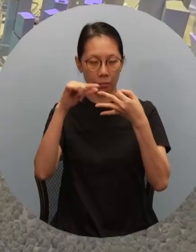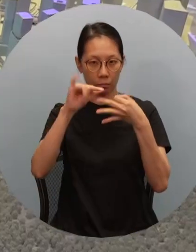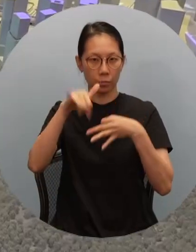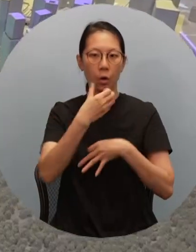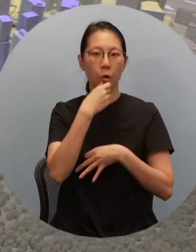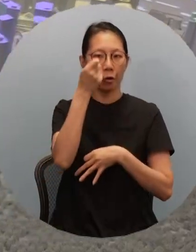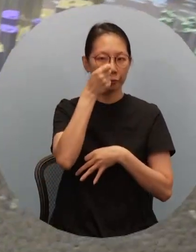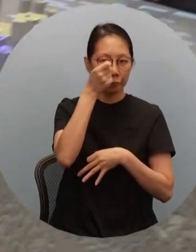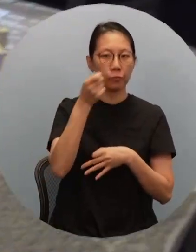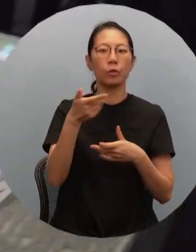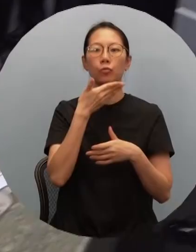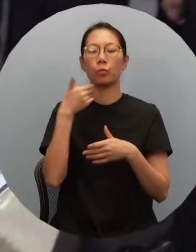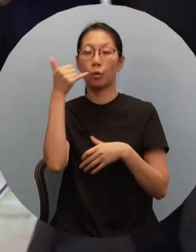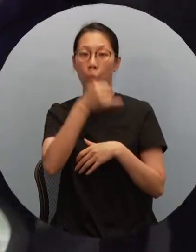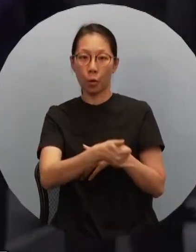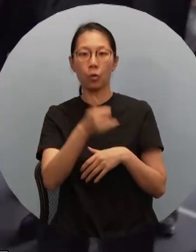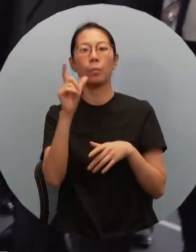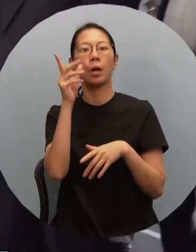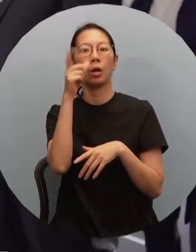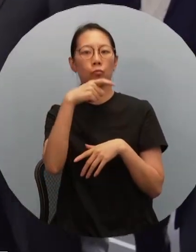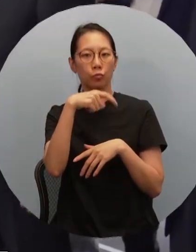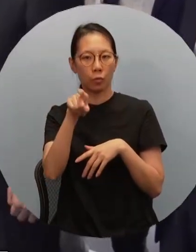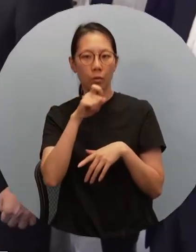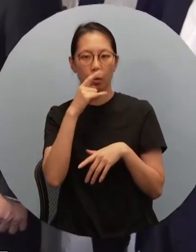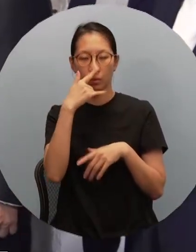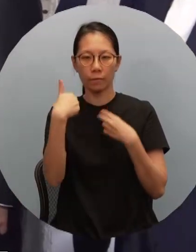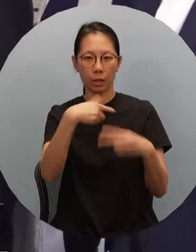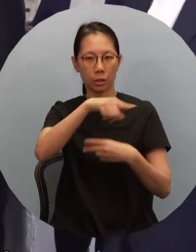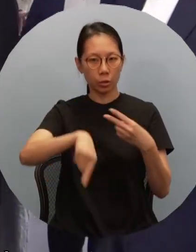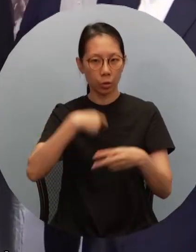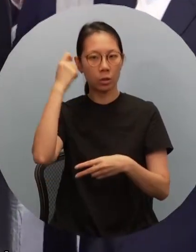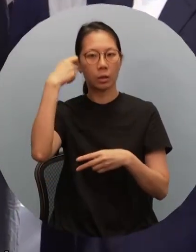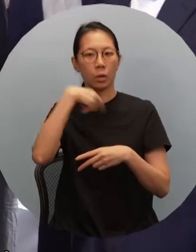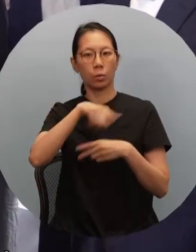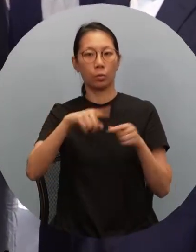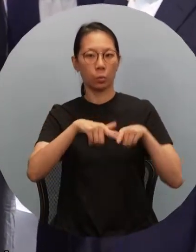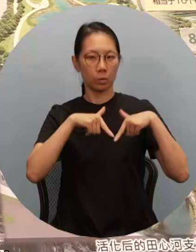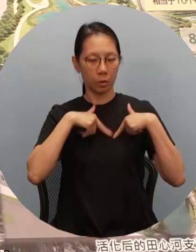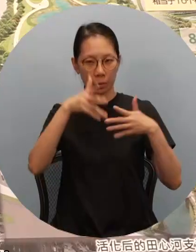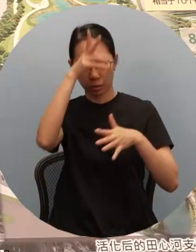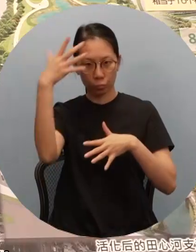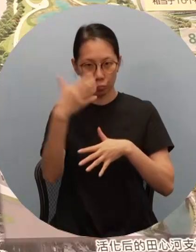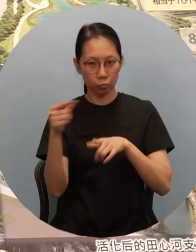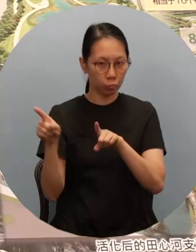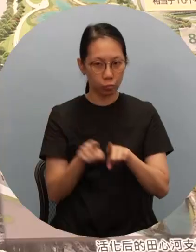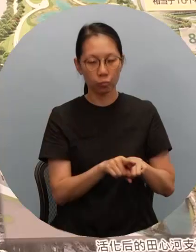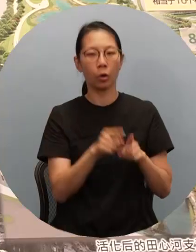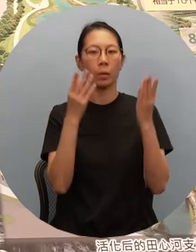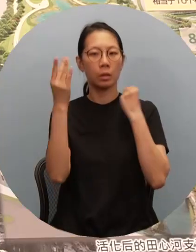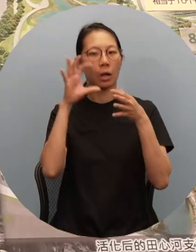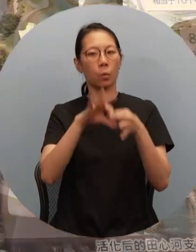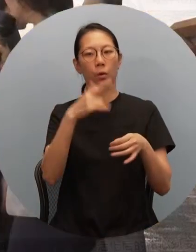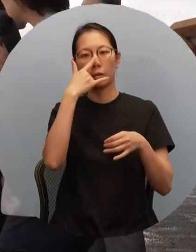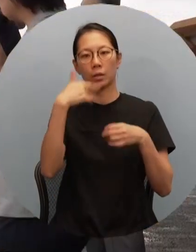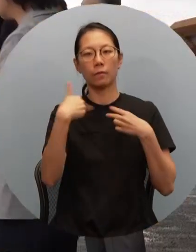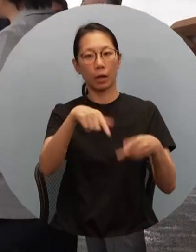廈村新發展區社區聯絡中心，喺行政長官李家超陪同下聽取有關新發展區嘅規劃同建設情況